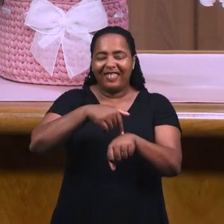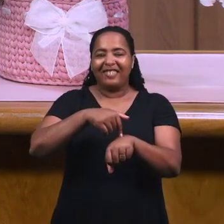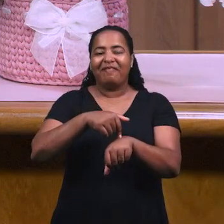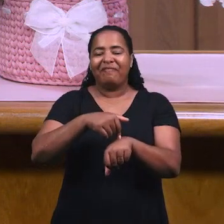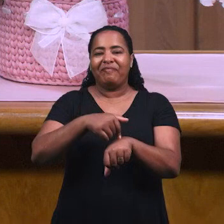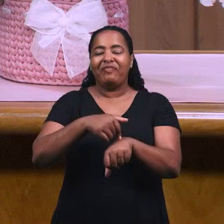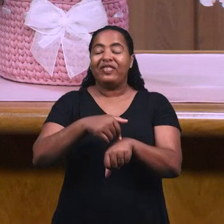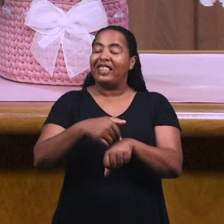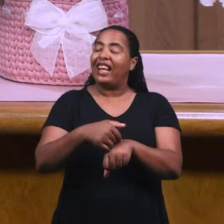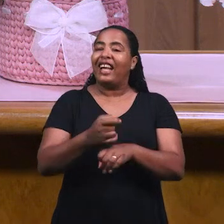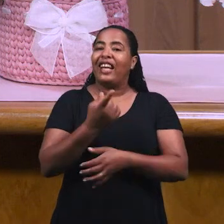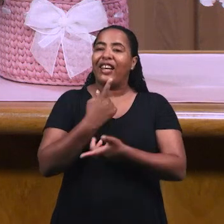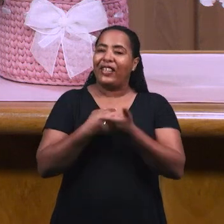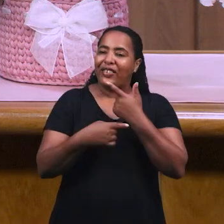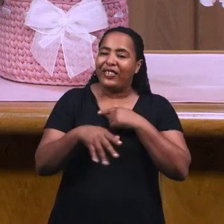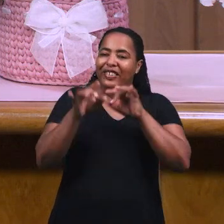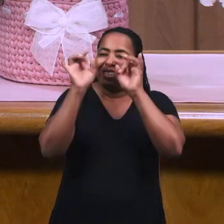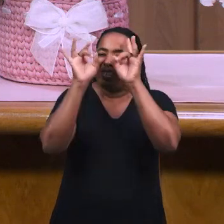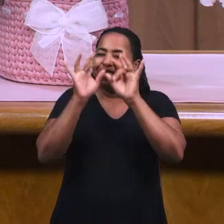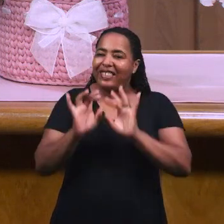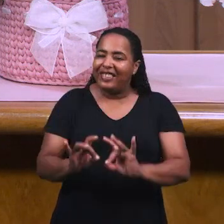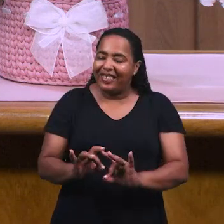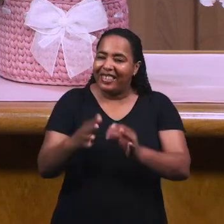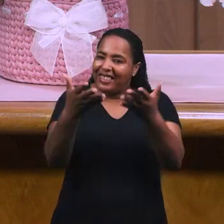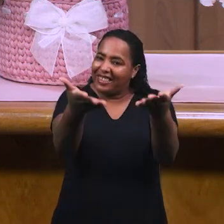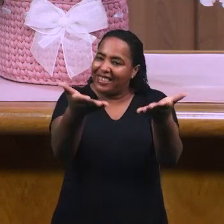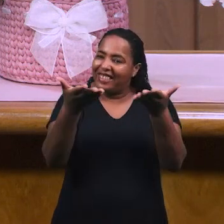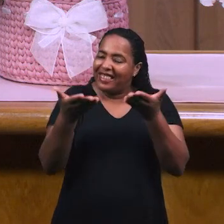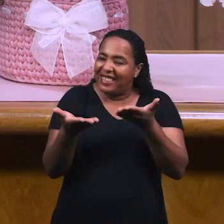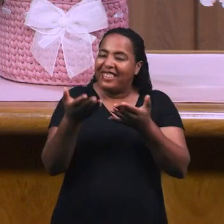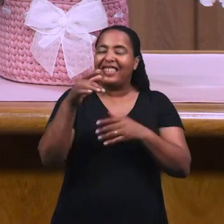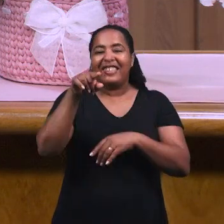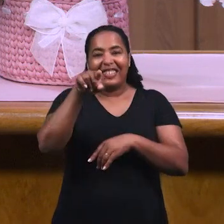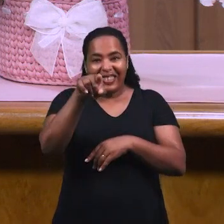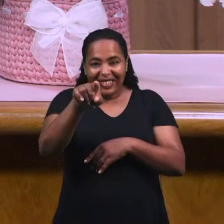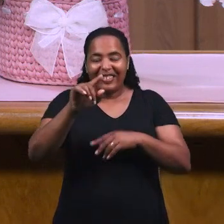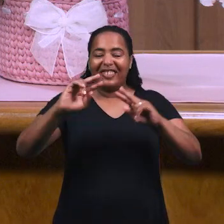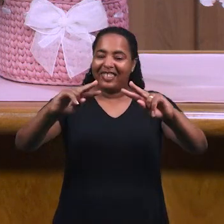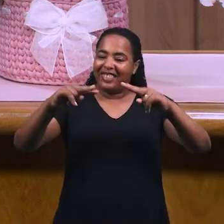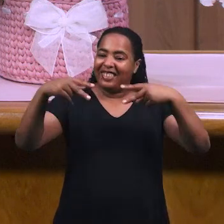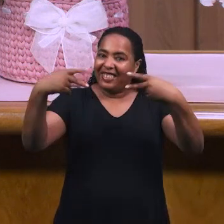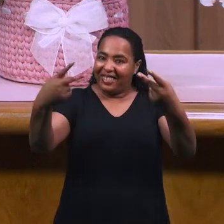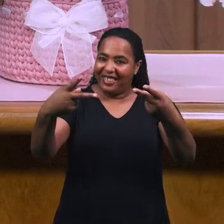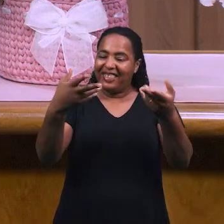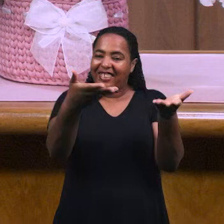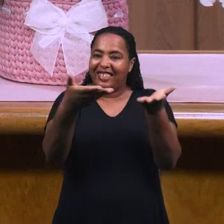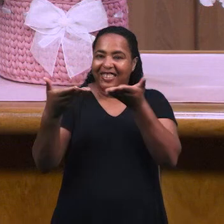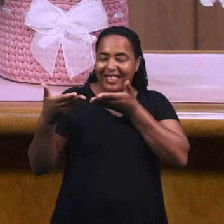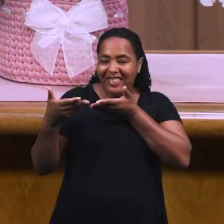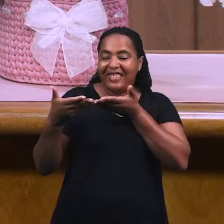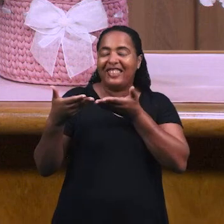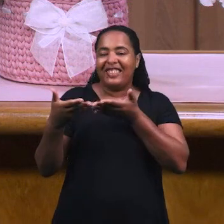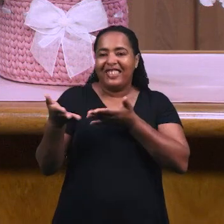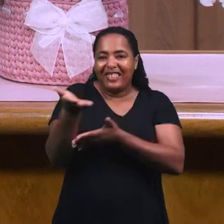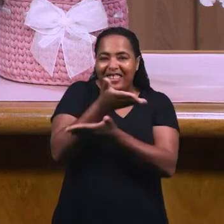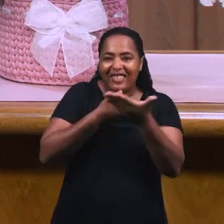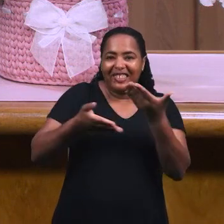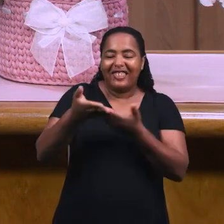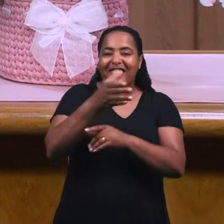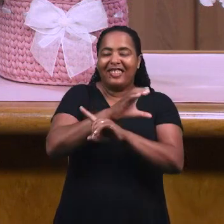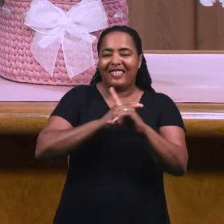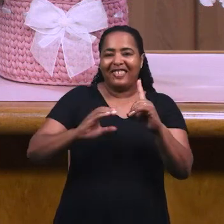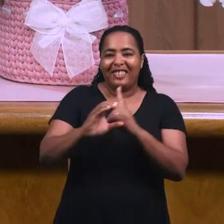et je veux saluer de manière spéciale vous qui avez reçu le lien, l'invitation pour participer de ce culte. Je veux